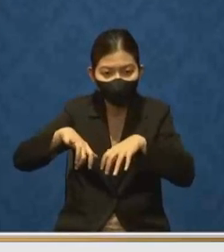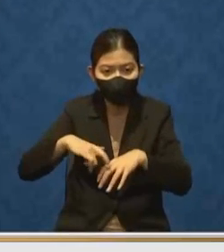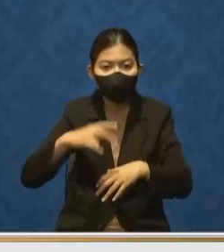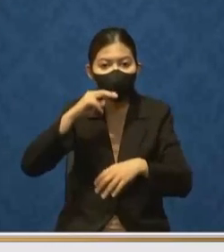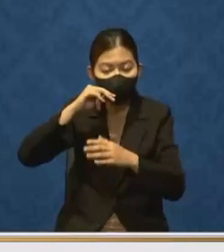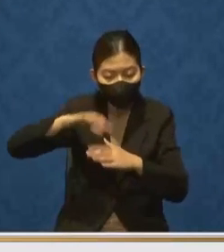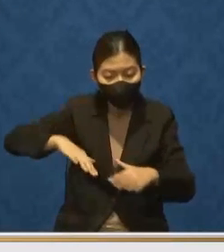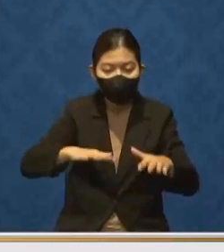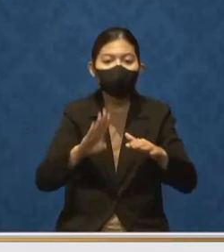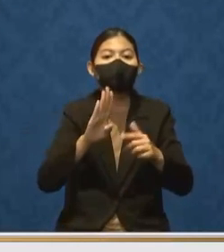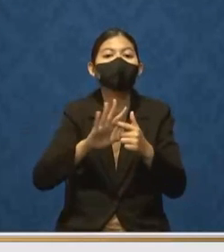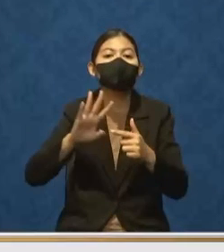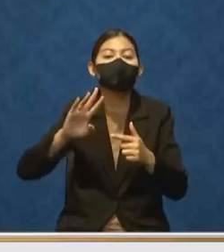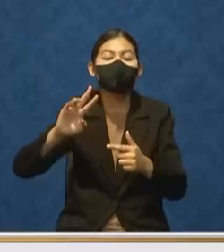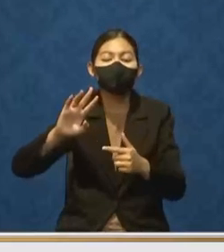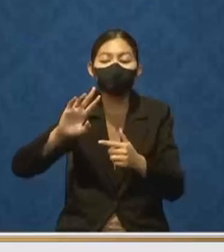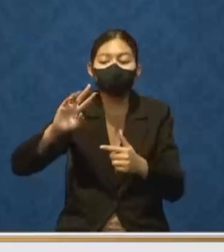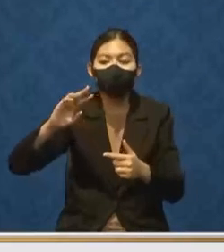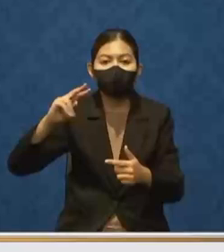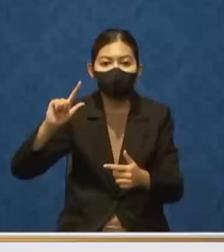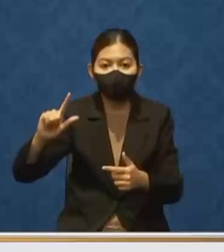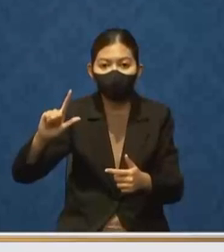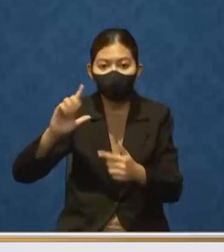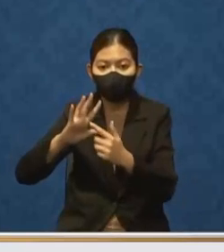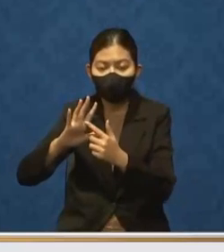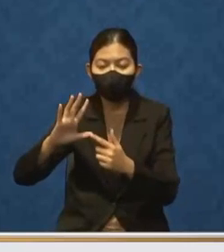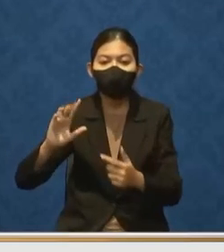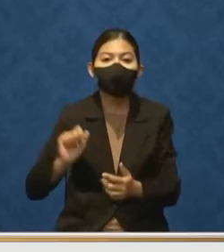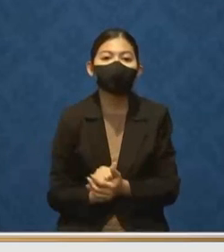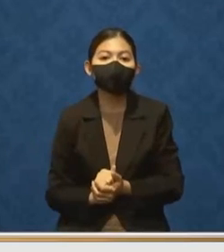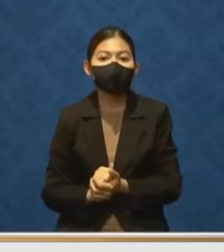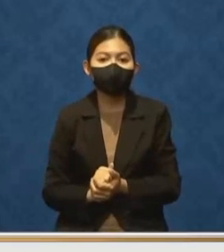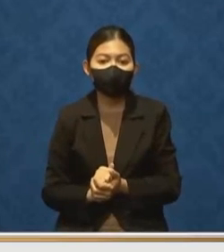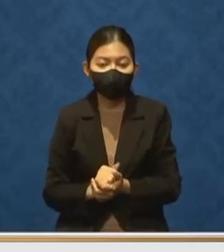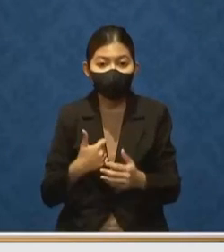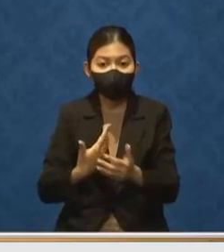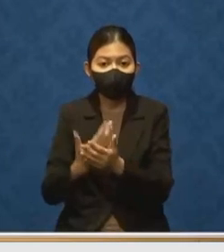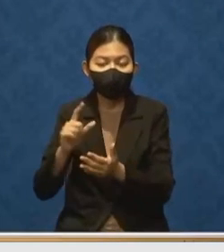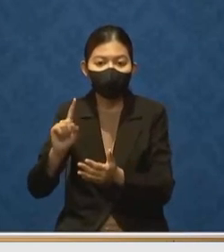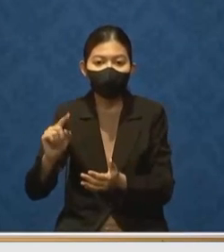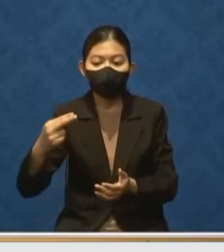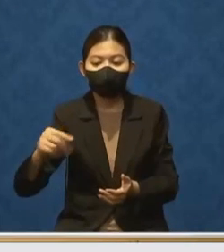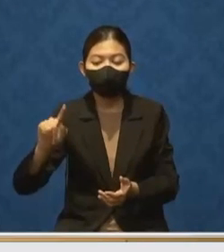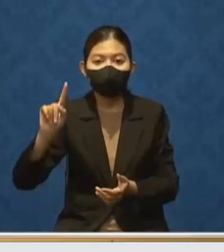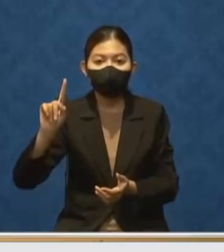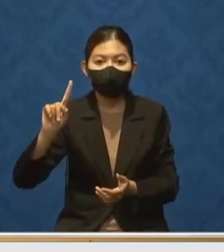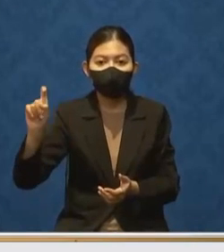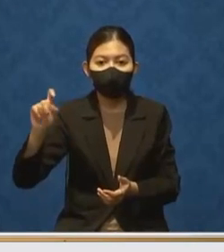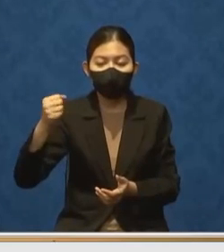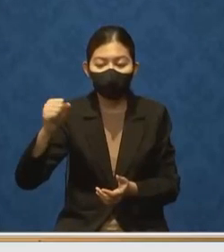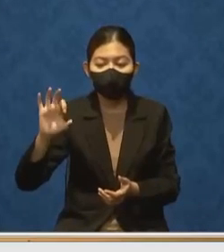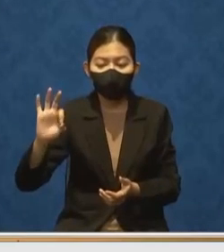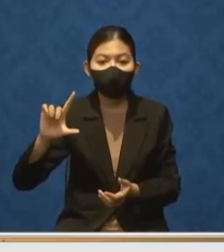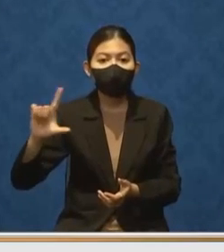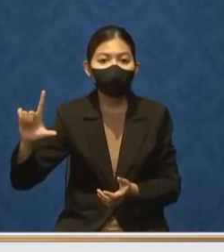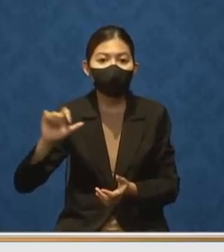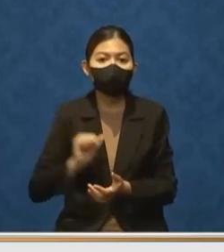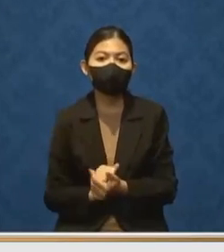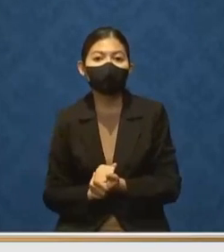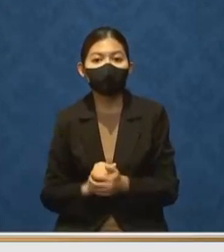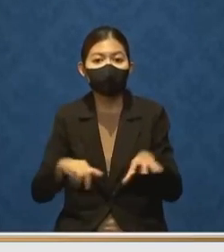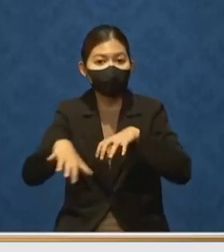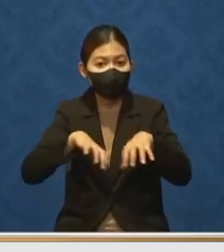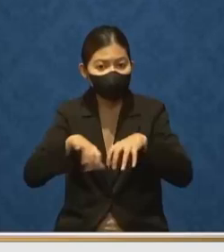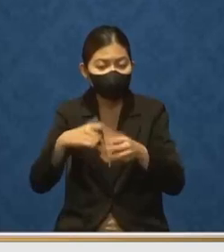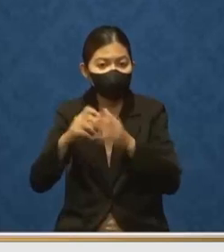าดาล8การดำเนินงานภารกิจพื้นฐานงบประมาณ 11,119 ล้านบาทและค่าใช้จ่ายบุคลาก